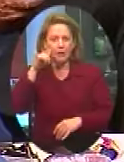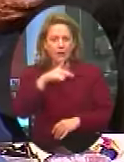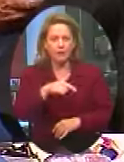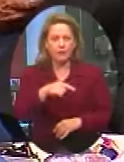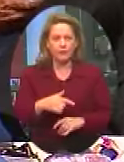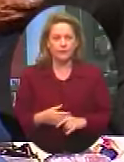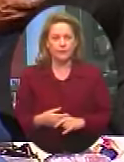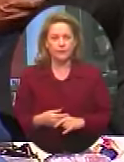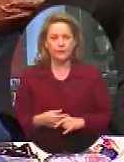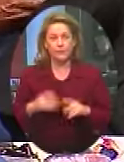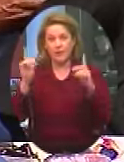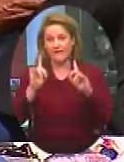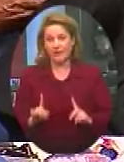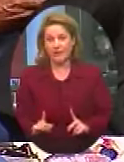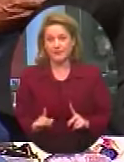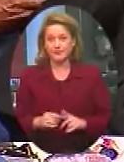ליוון,